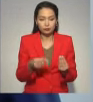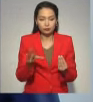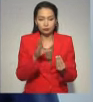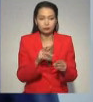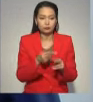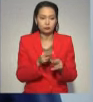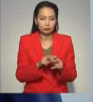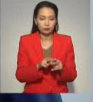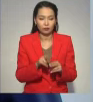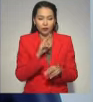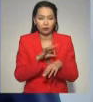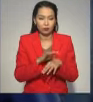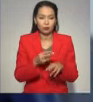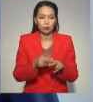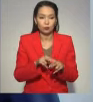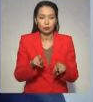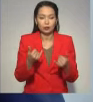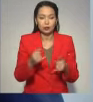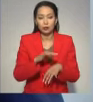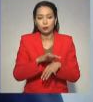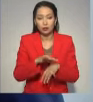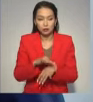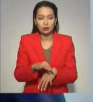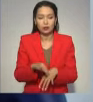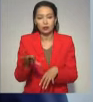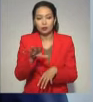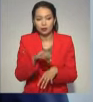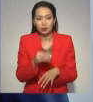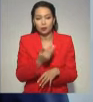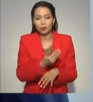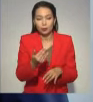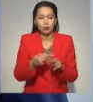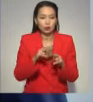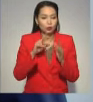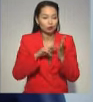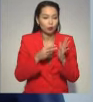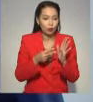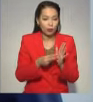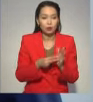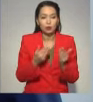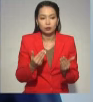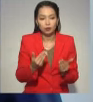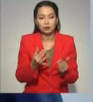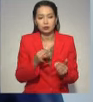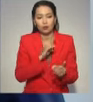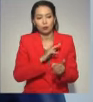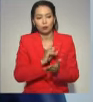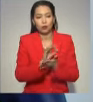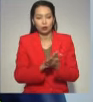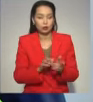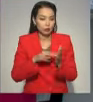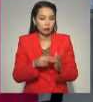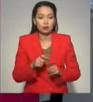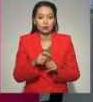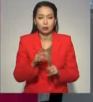институтында біз 30 жобадан іріктеліп алынған 8 ғылыми жобаның нәтижесін бизнес өкілдерінің алдында ұсынайын деп